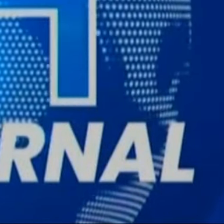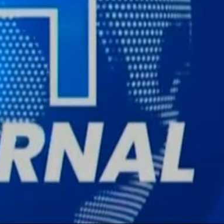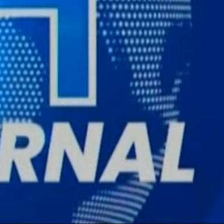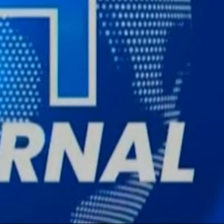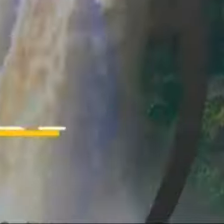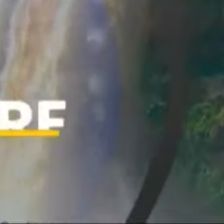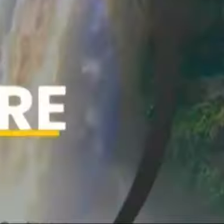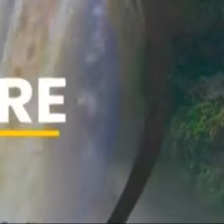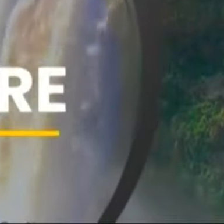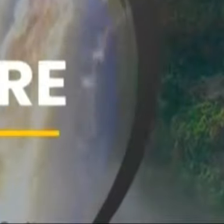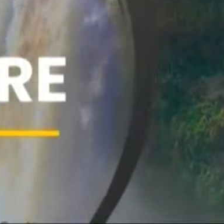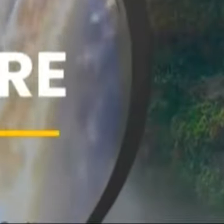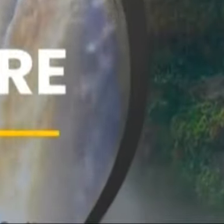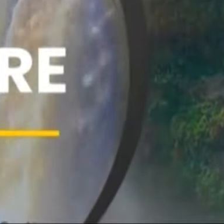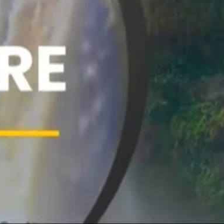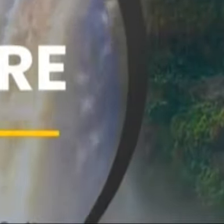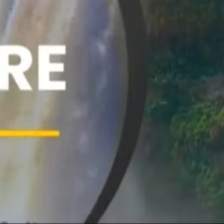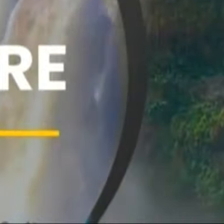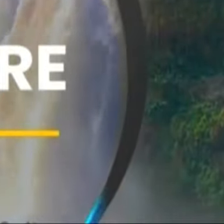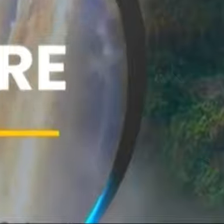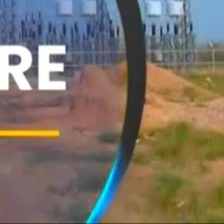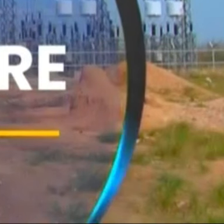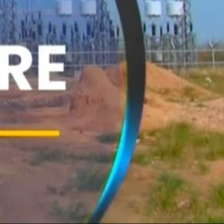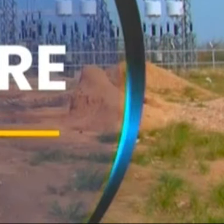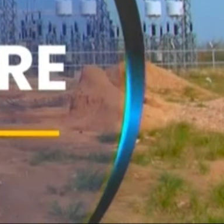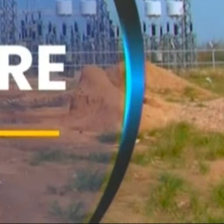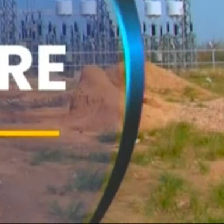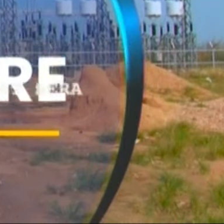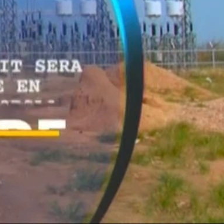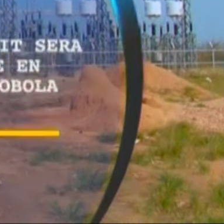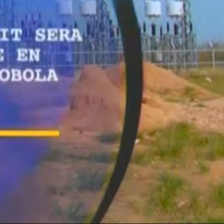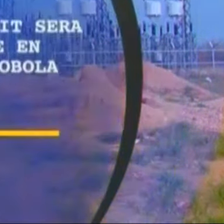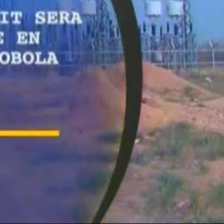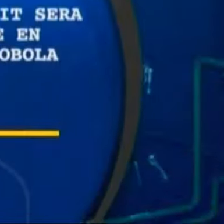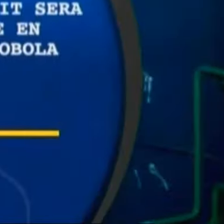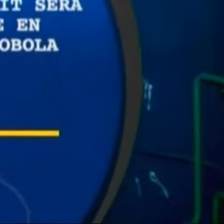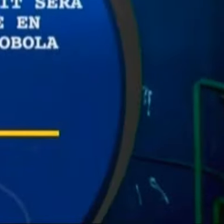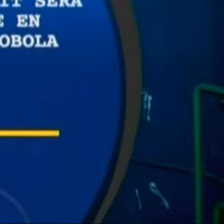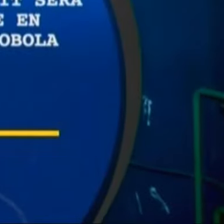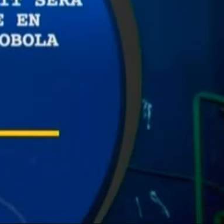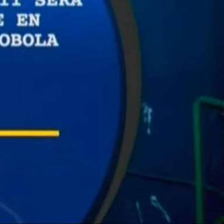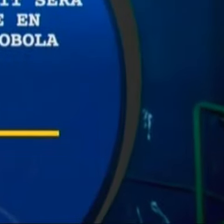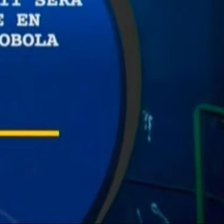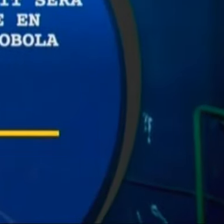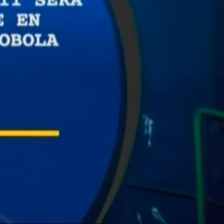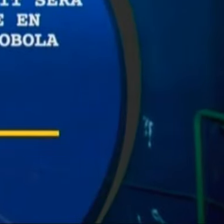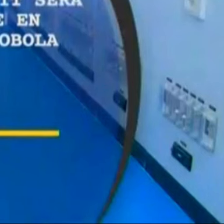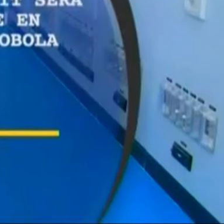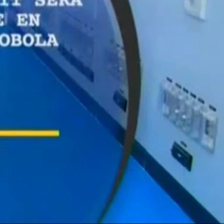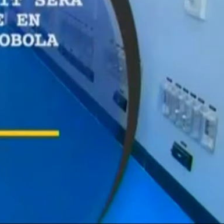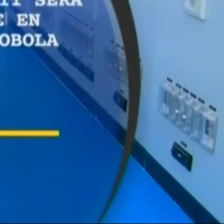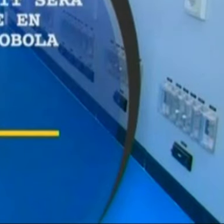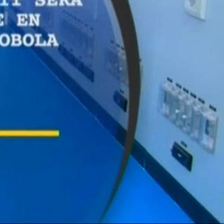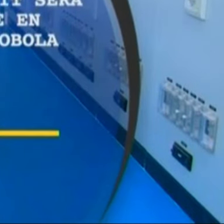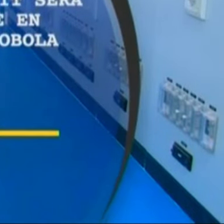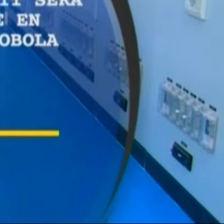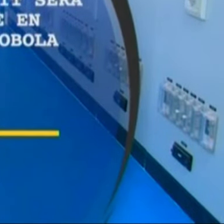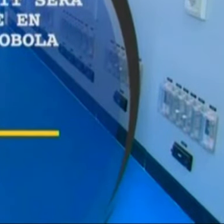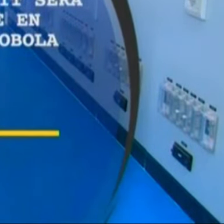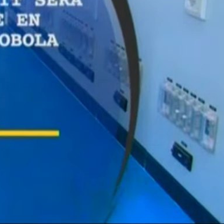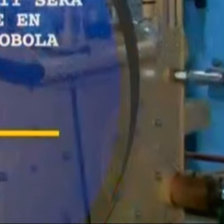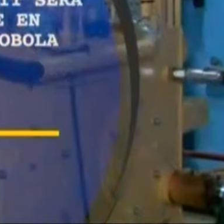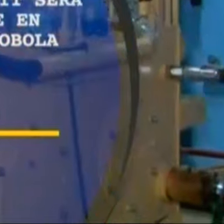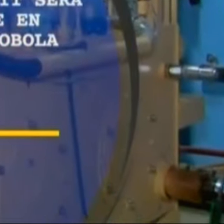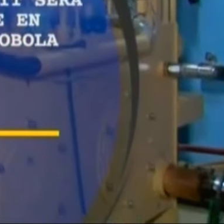province du Grand Bandundu va être opérationnelle le 1er juin de l'année en cours. Une mise en service qui va permettre de fournir de